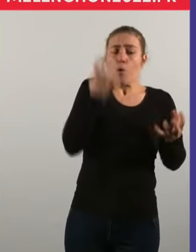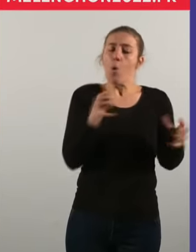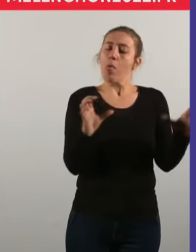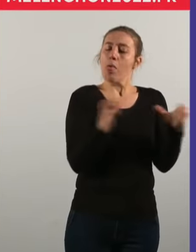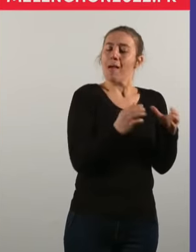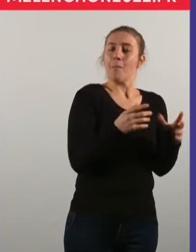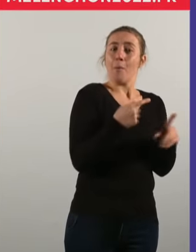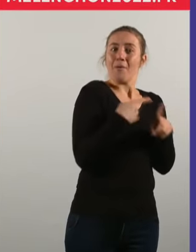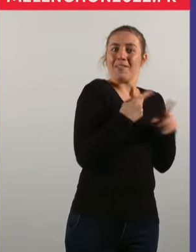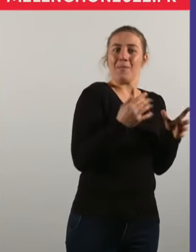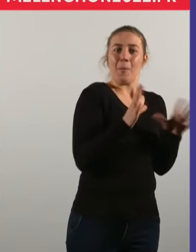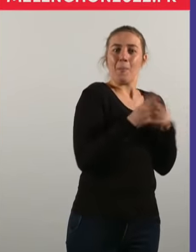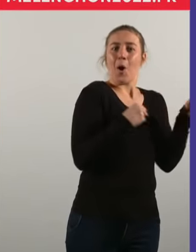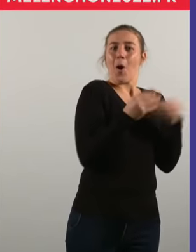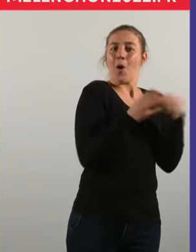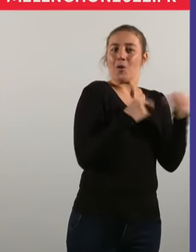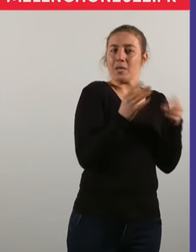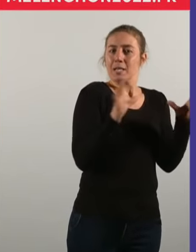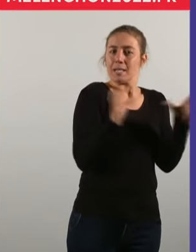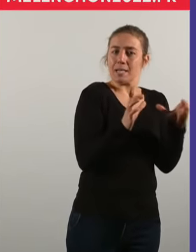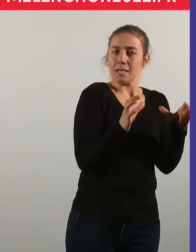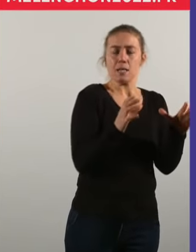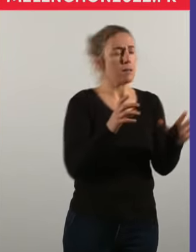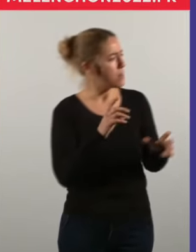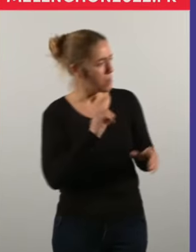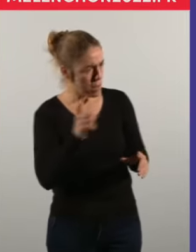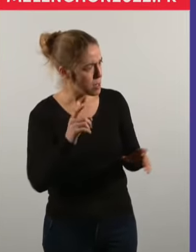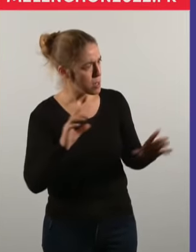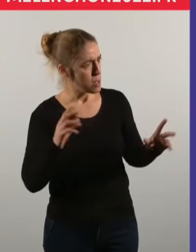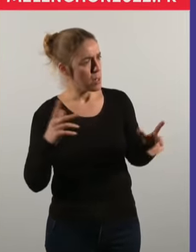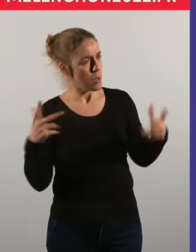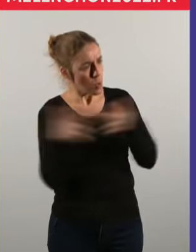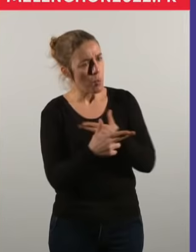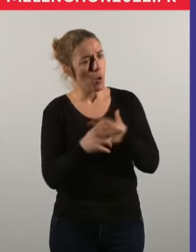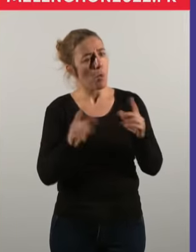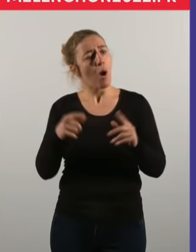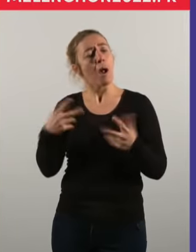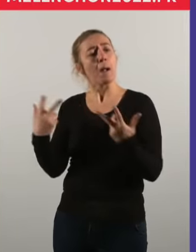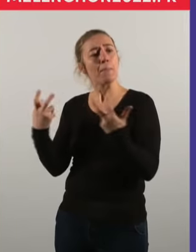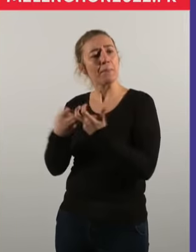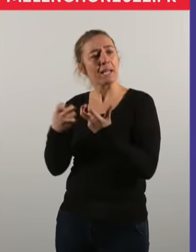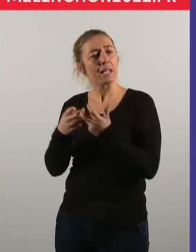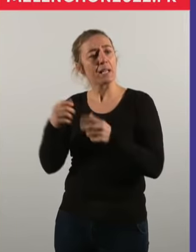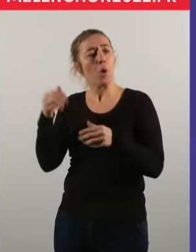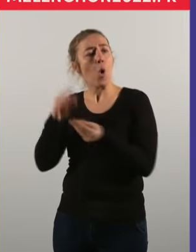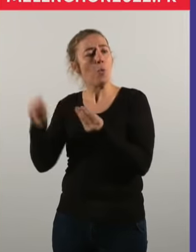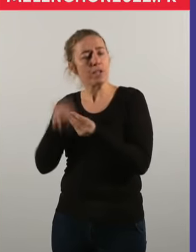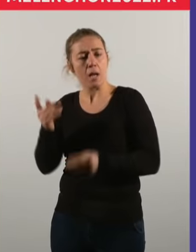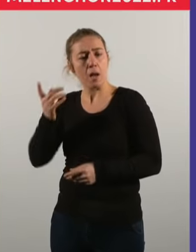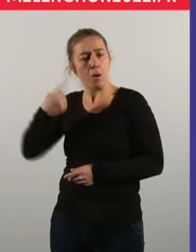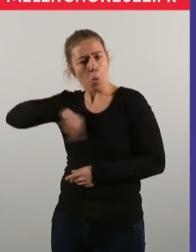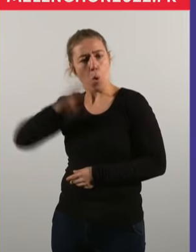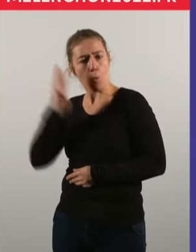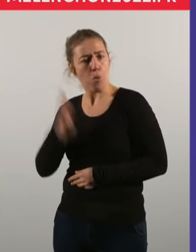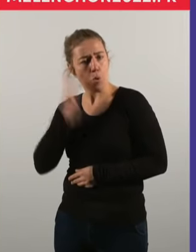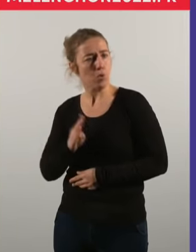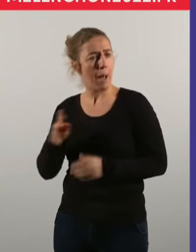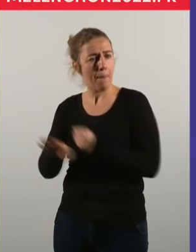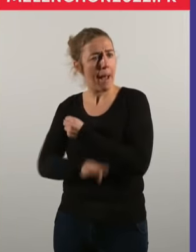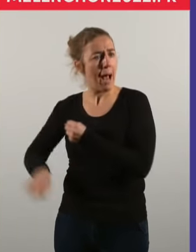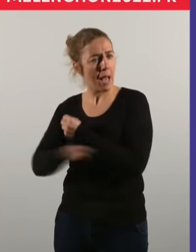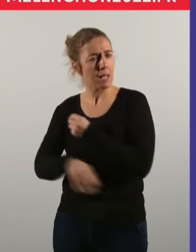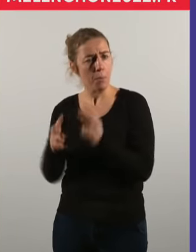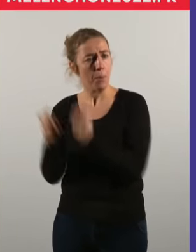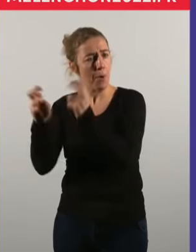pour cela, il faut le blocage des prix de première nécessité avant que ne dévalent dans la pauvreté des millions